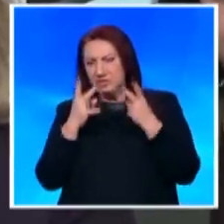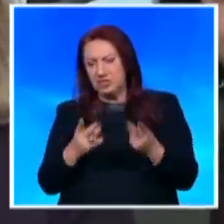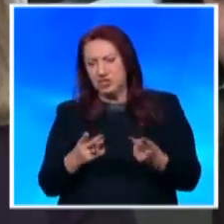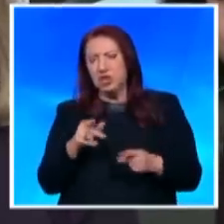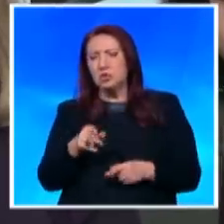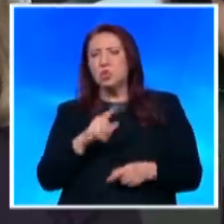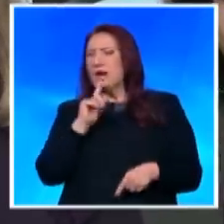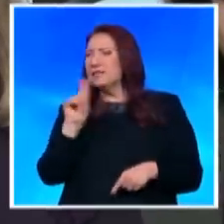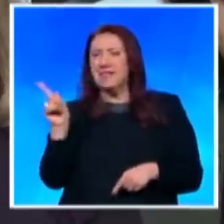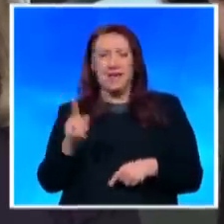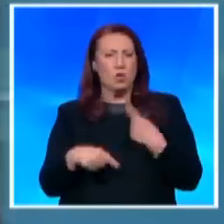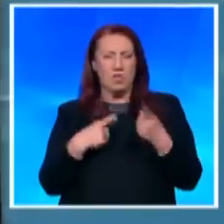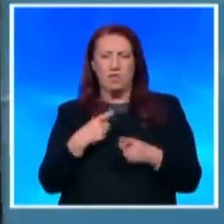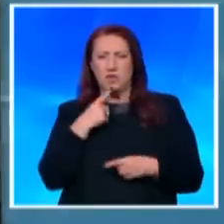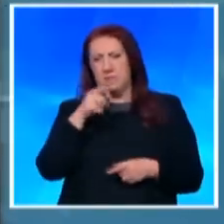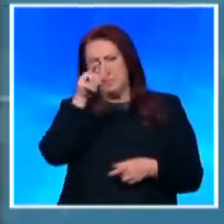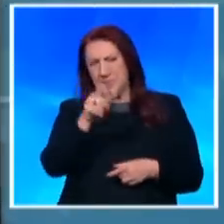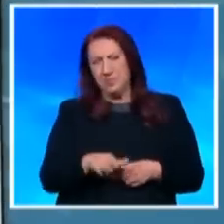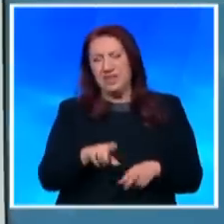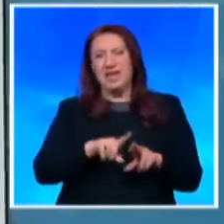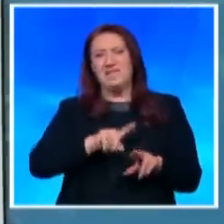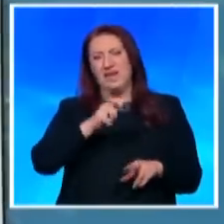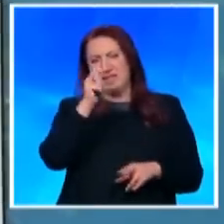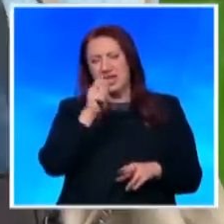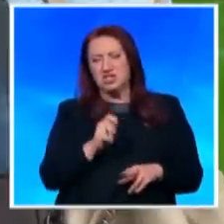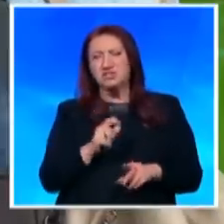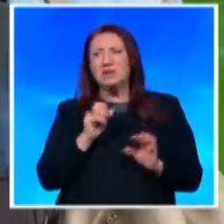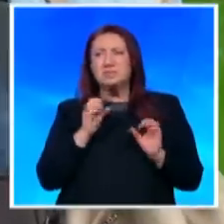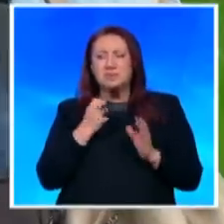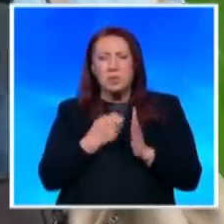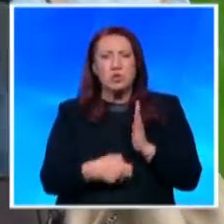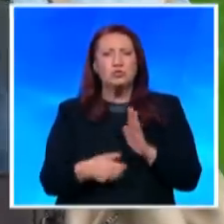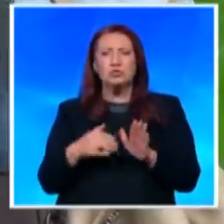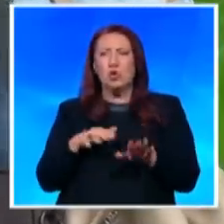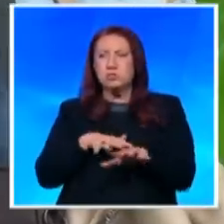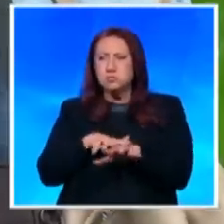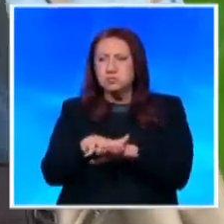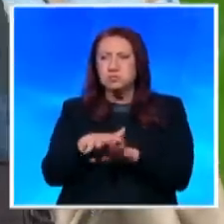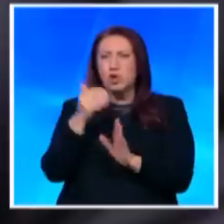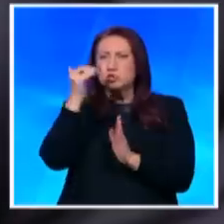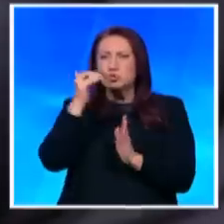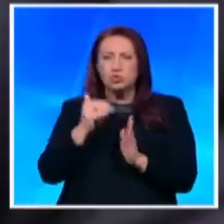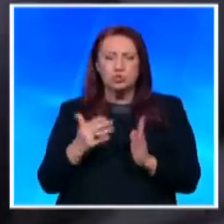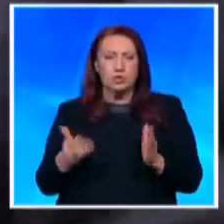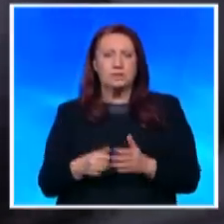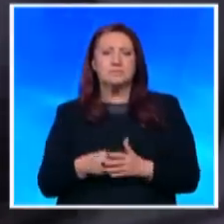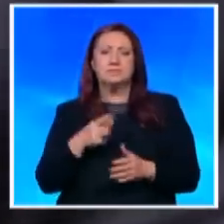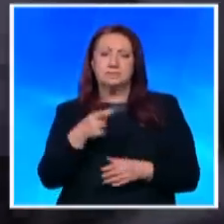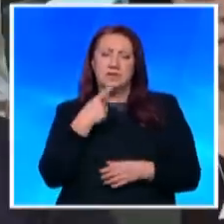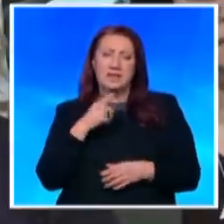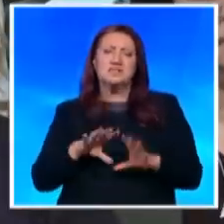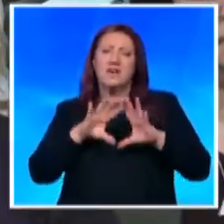а конструкцията на прокуратурата. Василев гарантира, че всички депутати на коалицията ще присъстват на гласуването на проекто